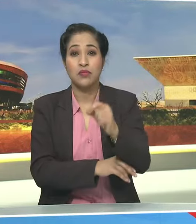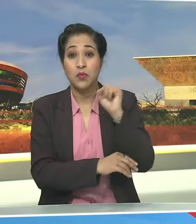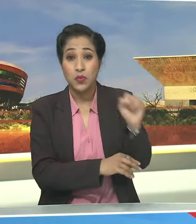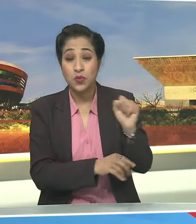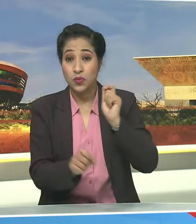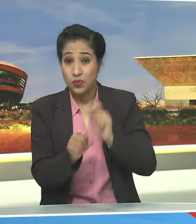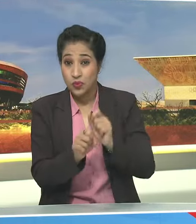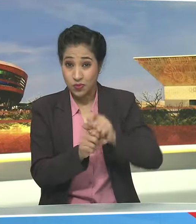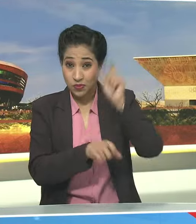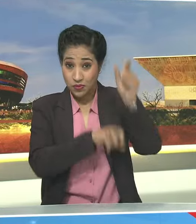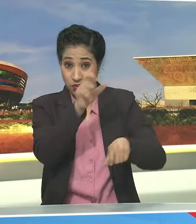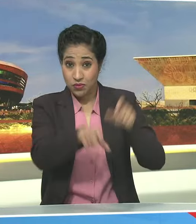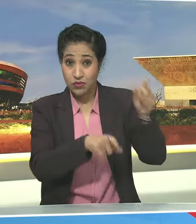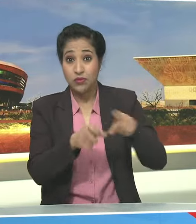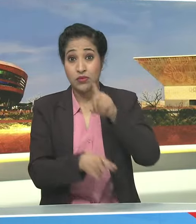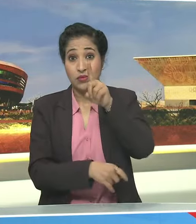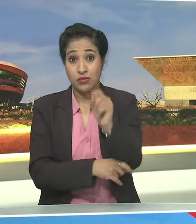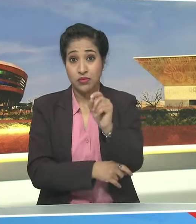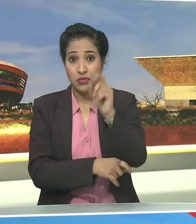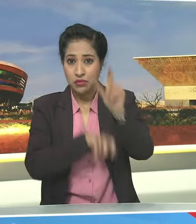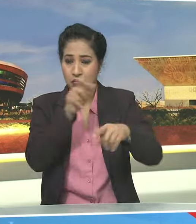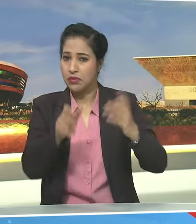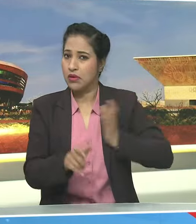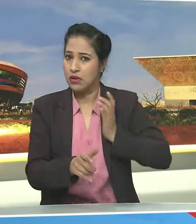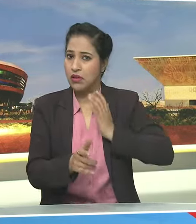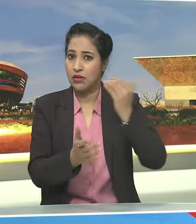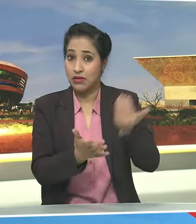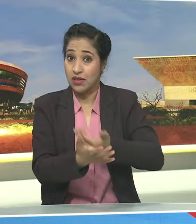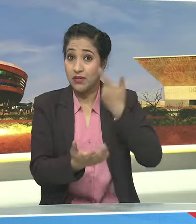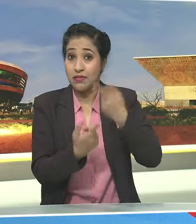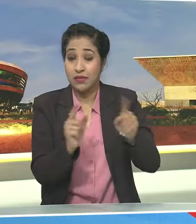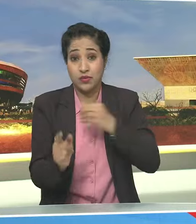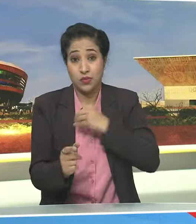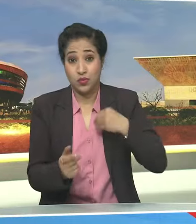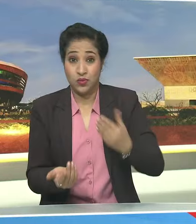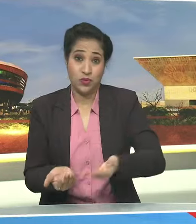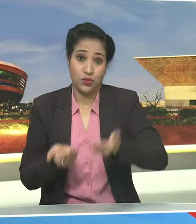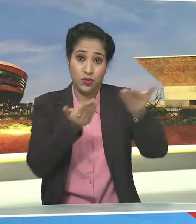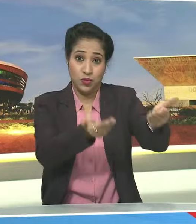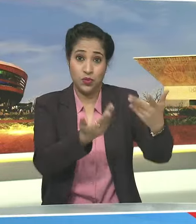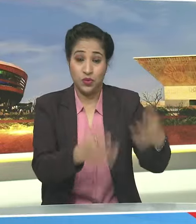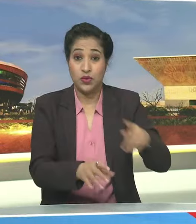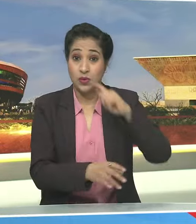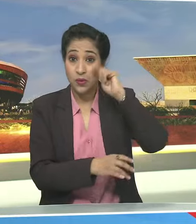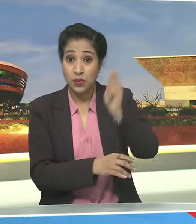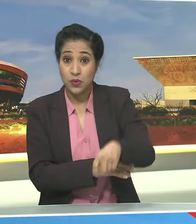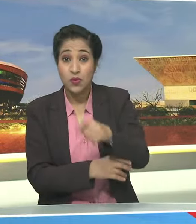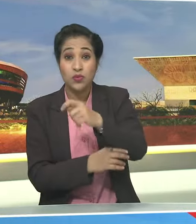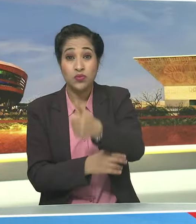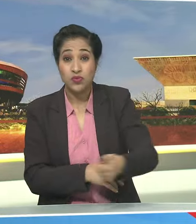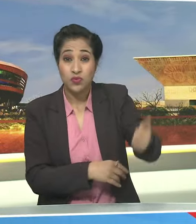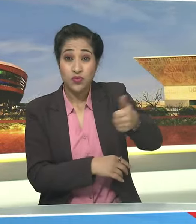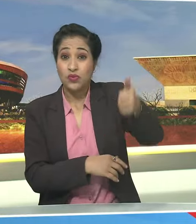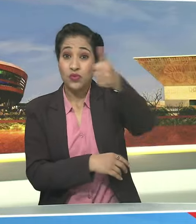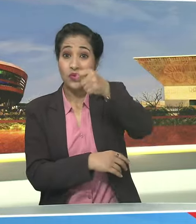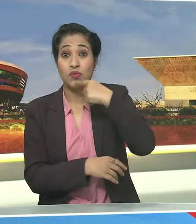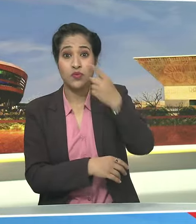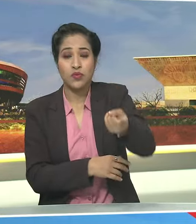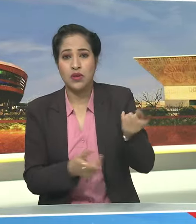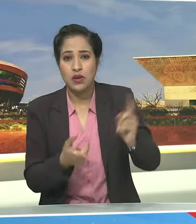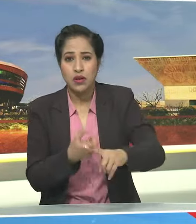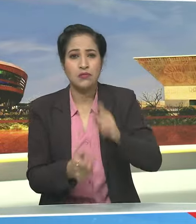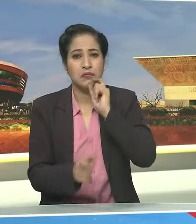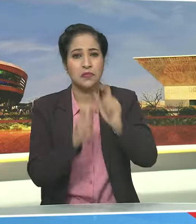उसके कार्यकर्ताओं ने 10 लोगों को बचाया और उन्हें अस्पताल पहुंचाया है यूक्रेन अधिकारियों ने घटना पर कोई